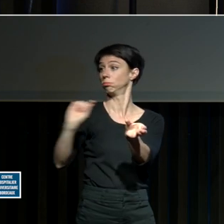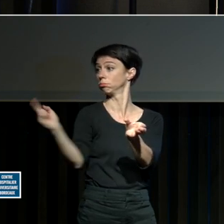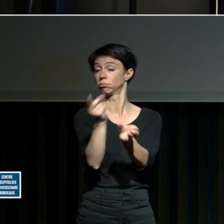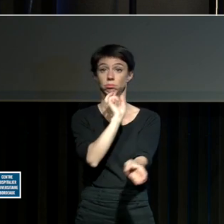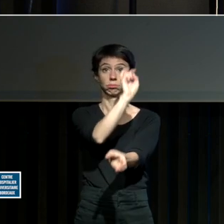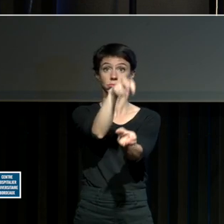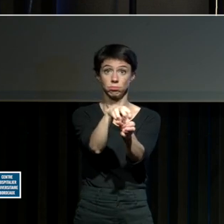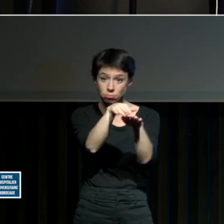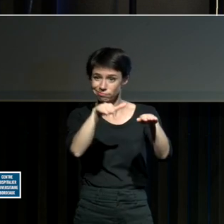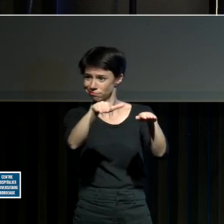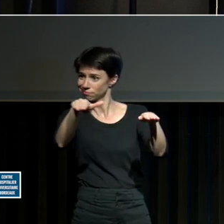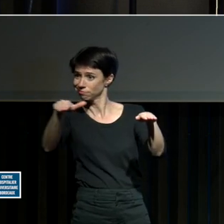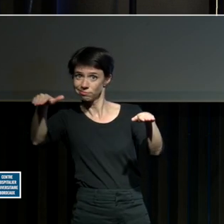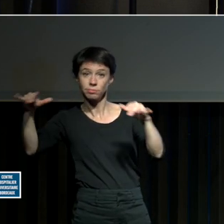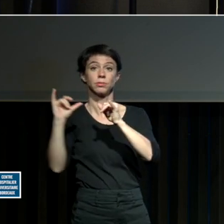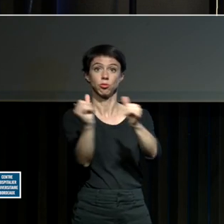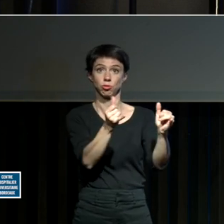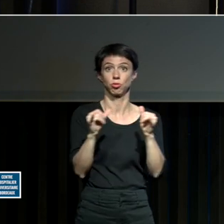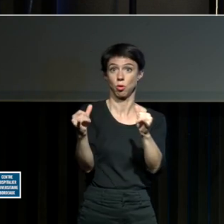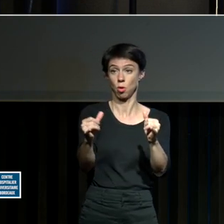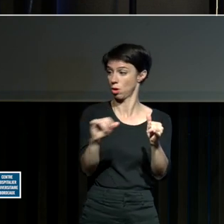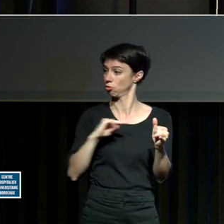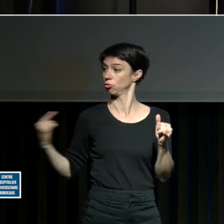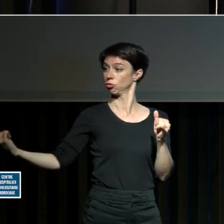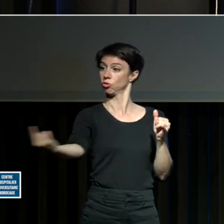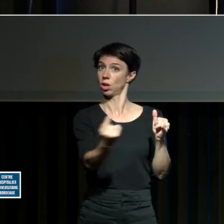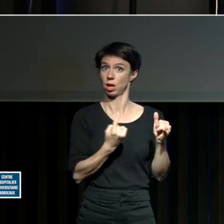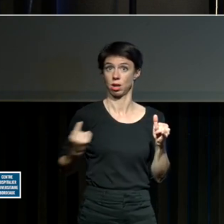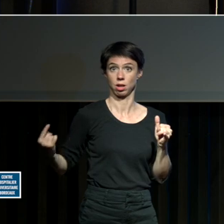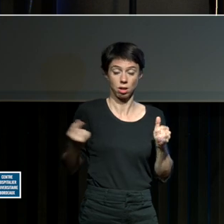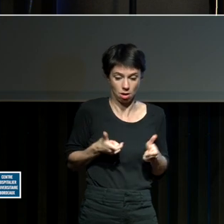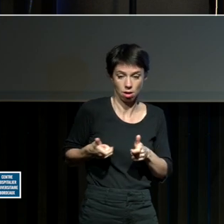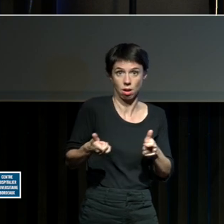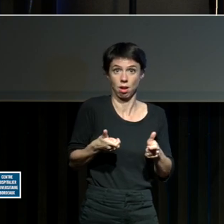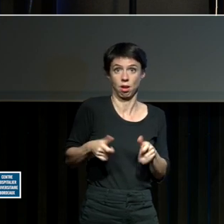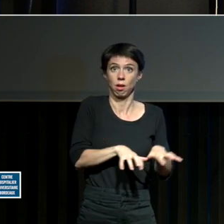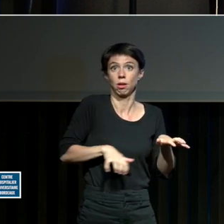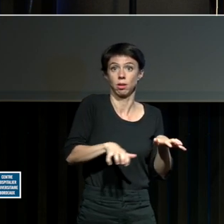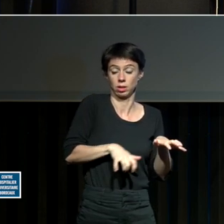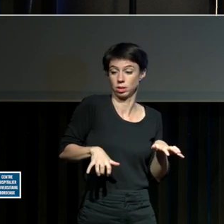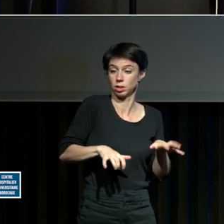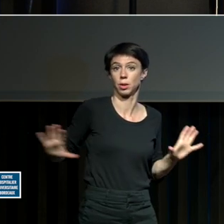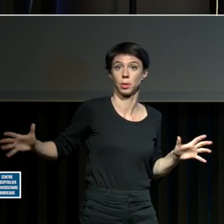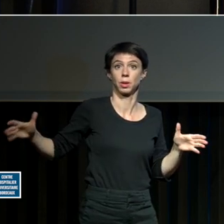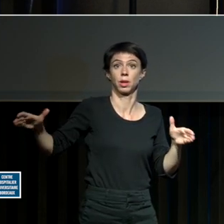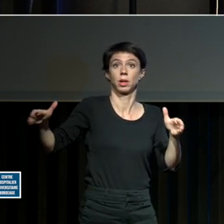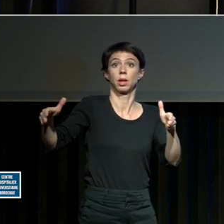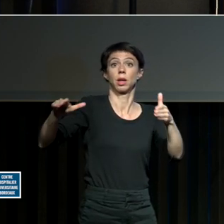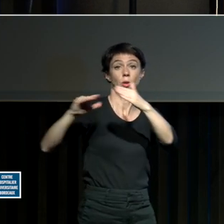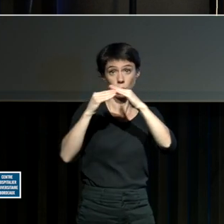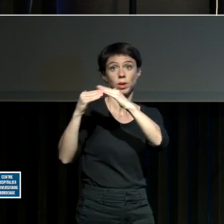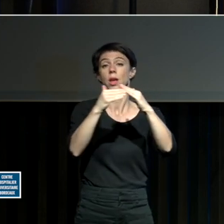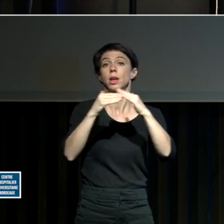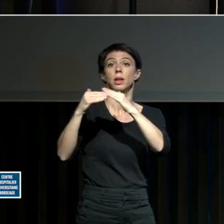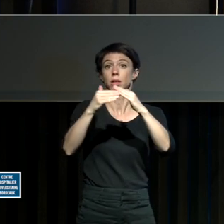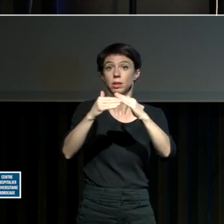virtuel et de constituer de façon parallèle une communauté de joueurs qui va également présenter des interactions dans